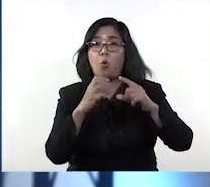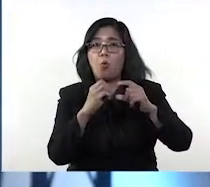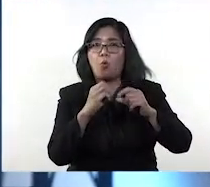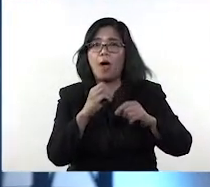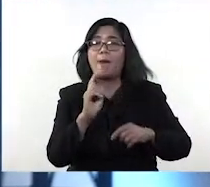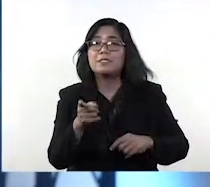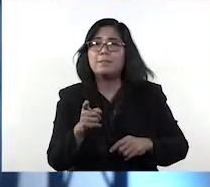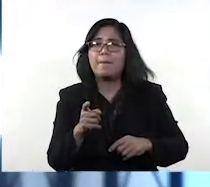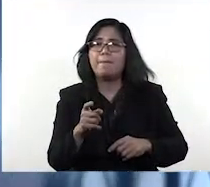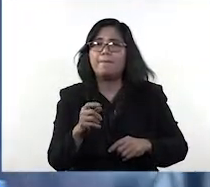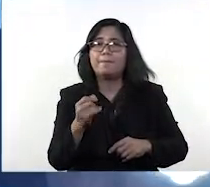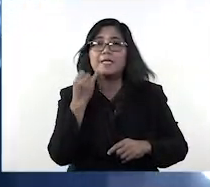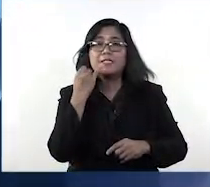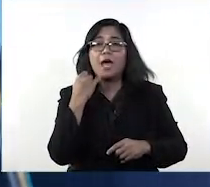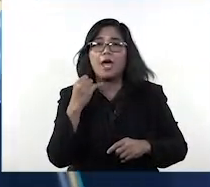tersendiri